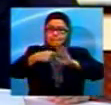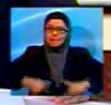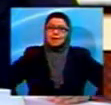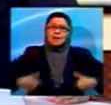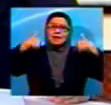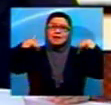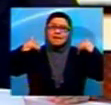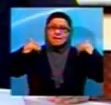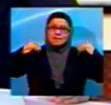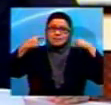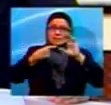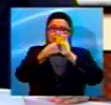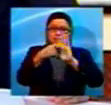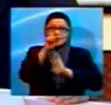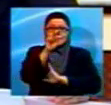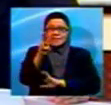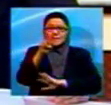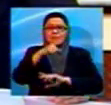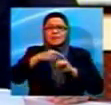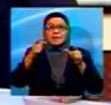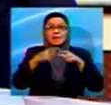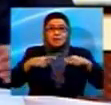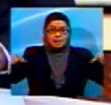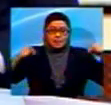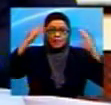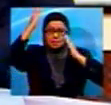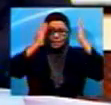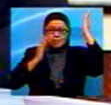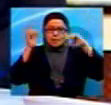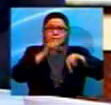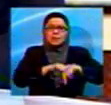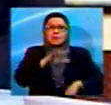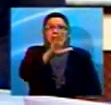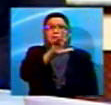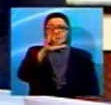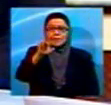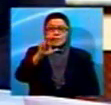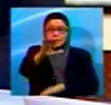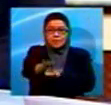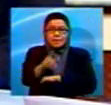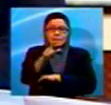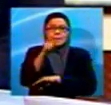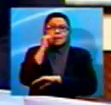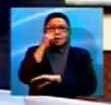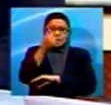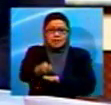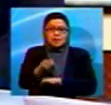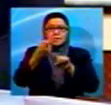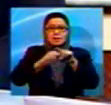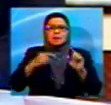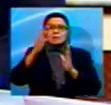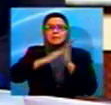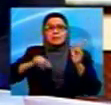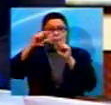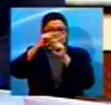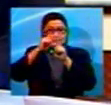akhir piala Thomas Antara Malaysia dengan Jepun di tv1 jam 530 petang esok dari Kompleks tertutup Siri Ford New Delhi